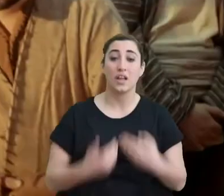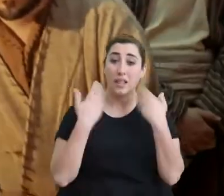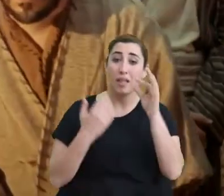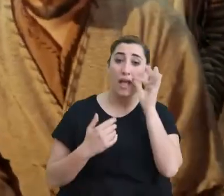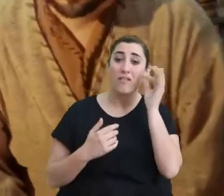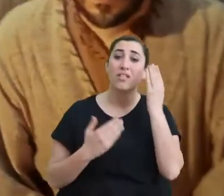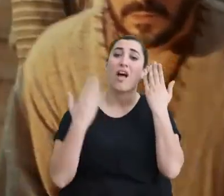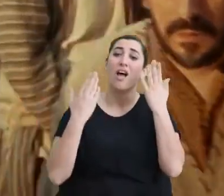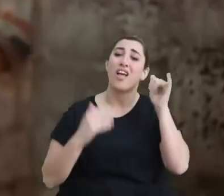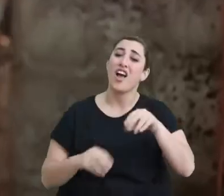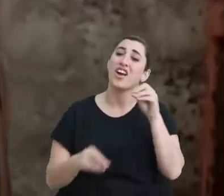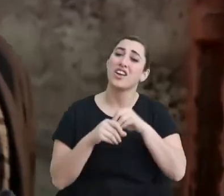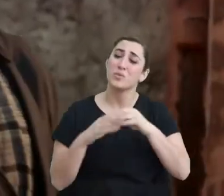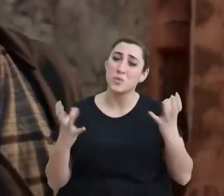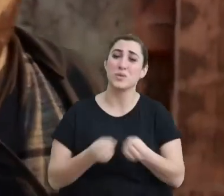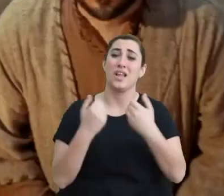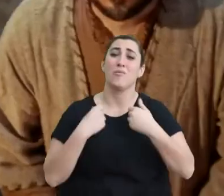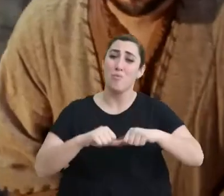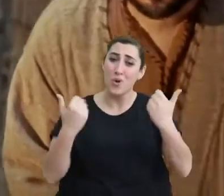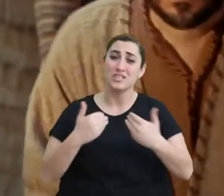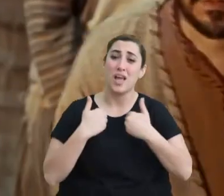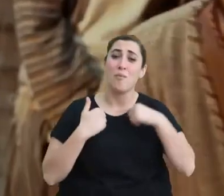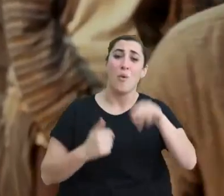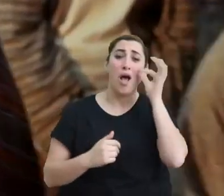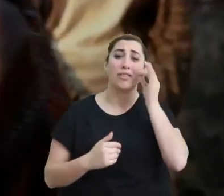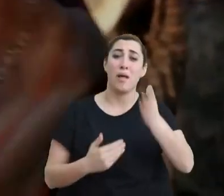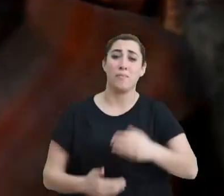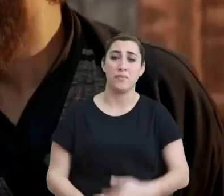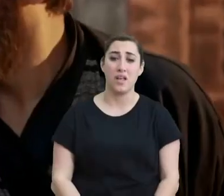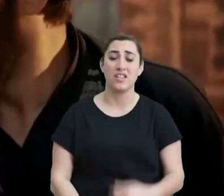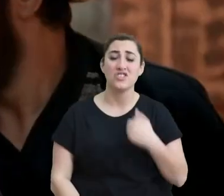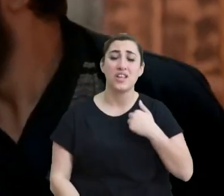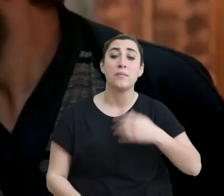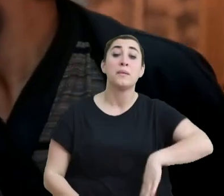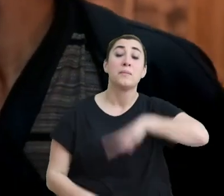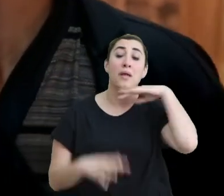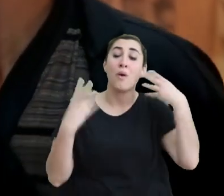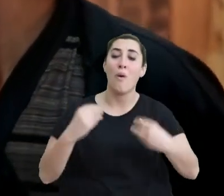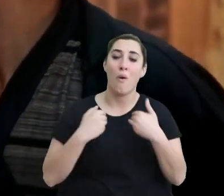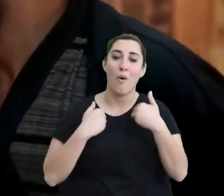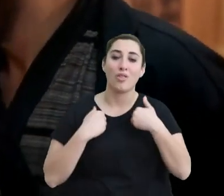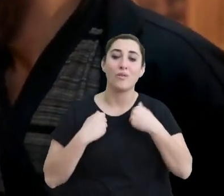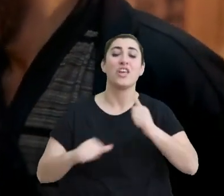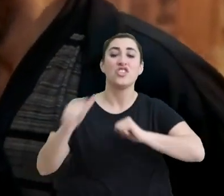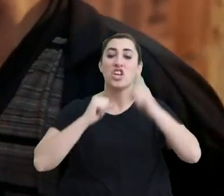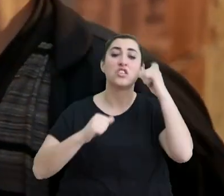efendi, Allah hakkı için kurtarın, boşayın beni bu adamdan. Canımdan bezdi. İçer sarhoş olur